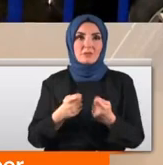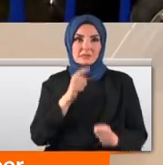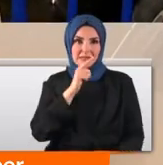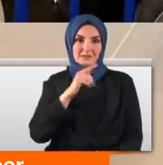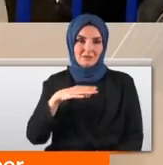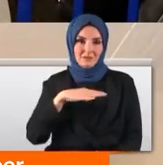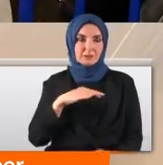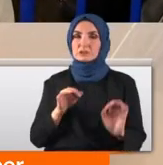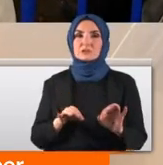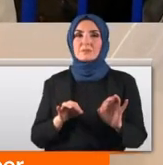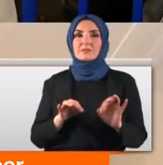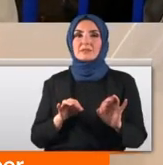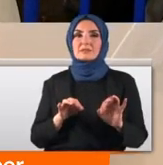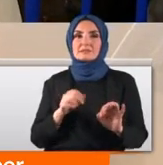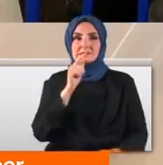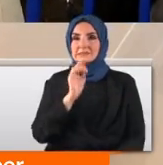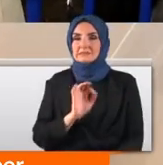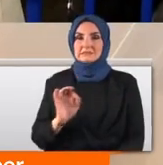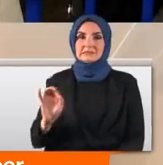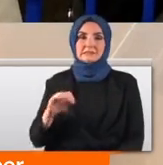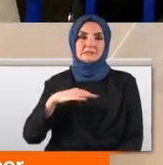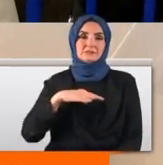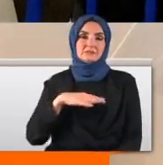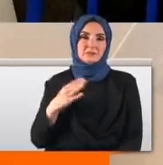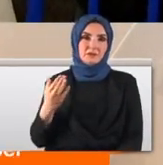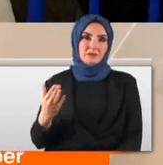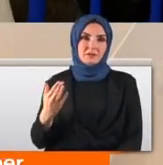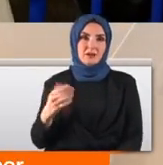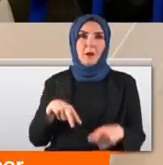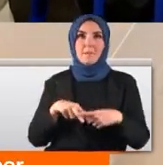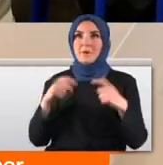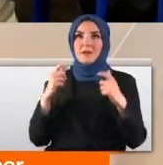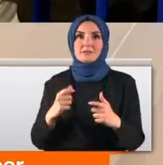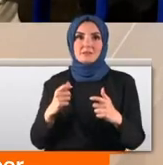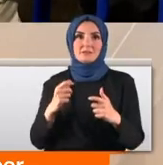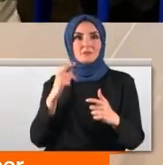sadece sessizlik hakim burada diyelim ve Amasra'dan size bırakalım.